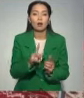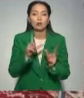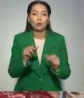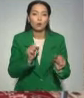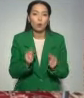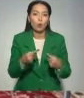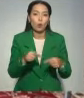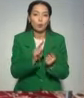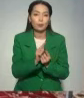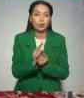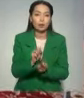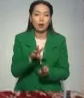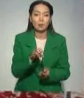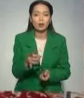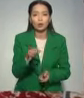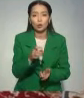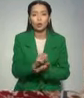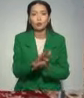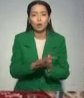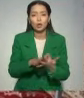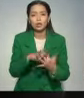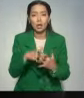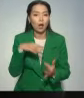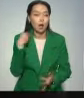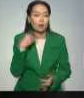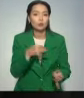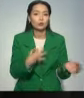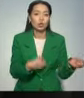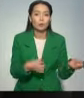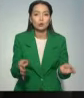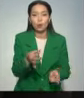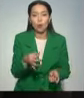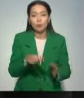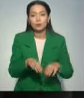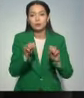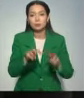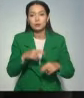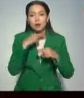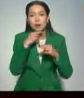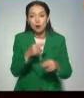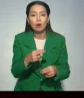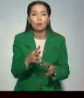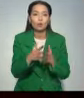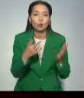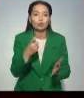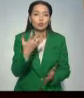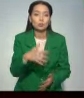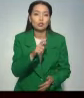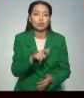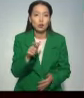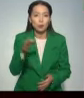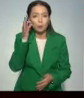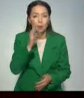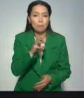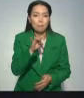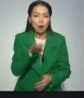общественных приемных партий аманат в регионы продолжаются в селах Актюбинска и жамбылской областей к специалистам обратилась более 150 человек напомнила